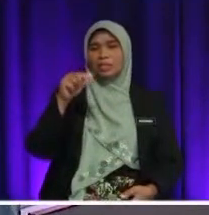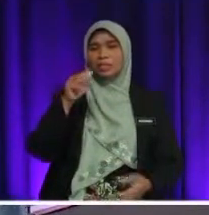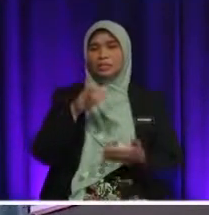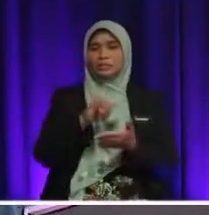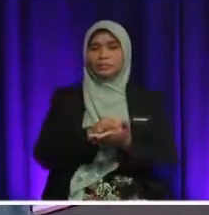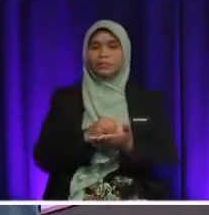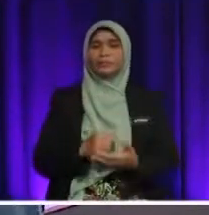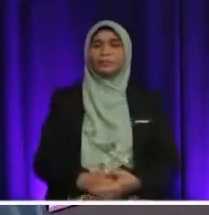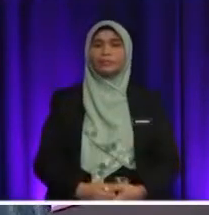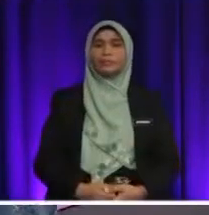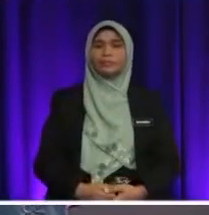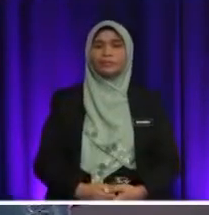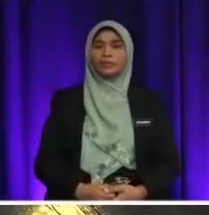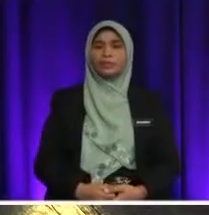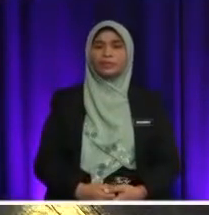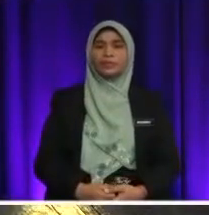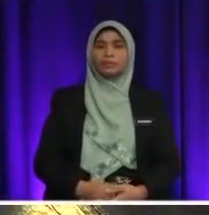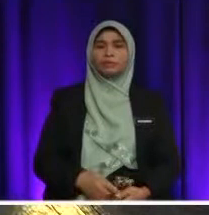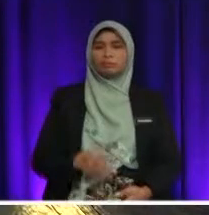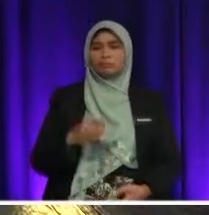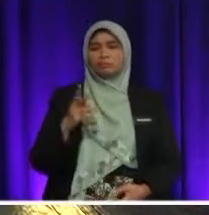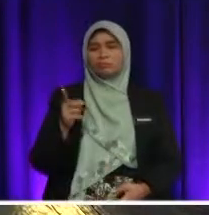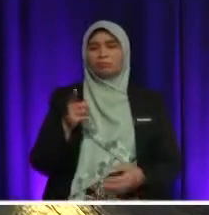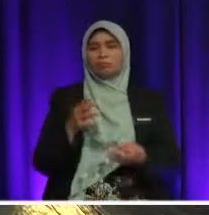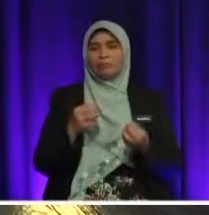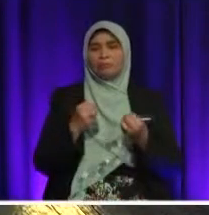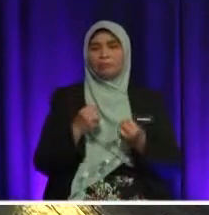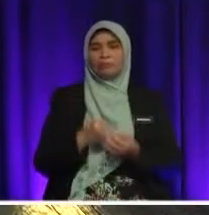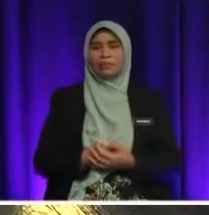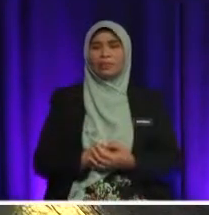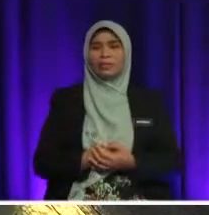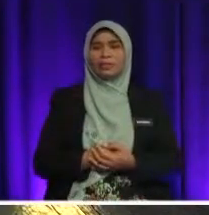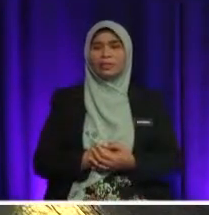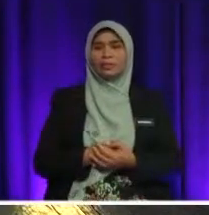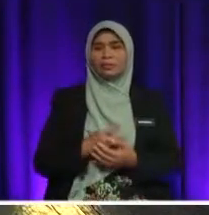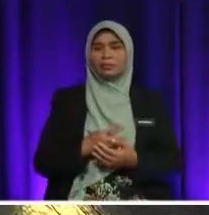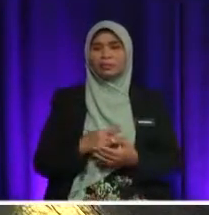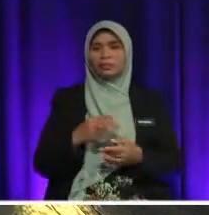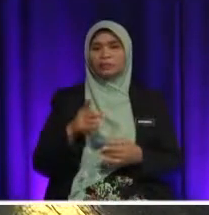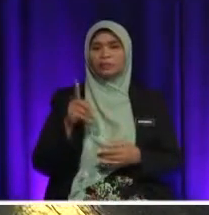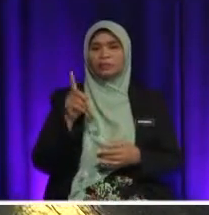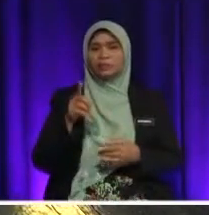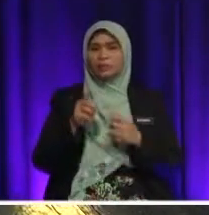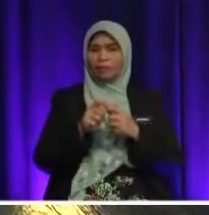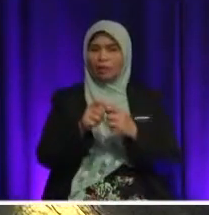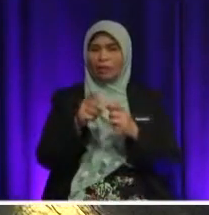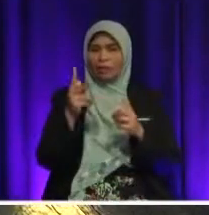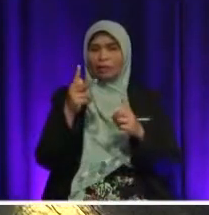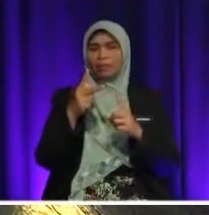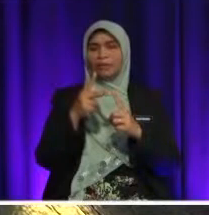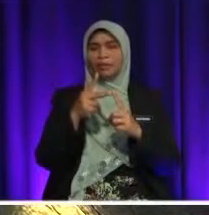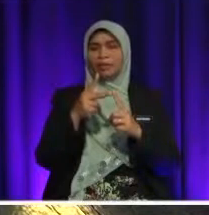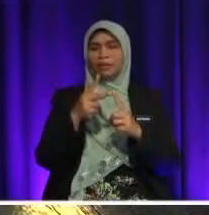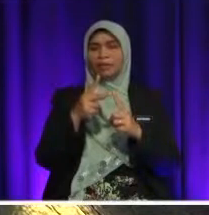gua Saya sudah bilang nage nih dia sebagai sayur hulubalang nih dia kena taat kepada perintah